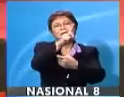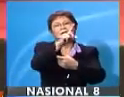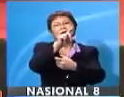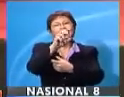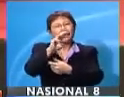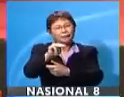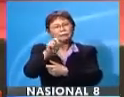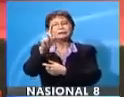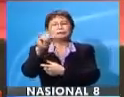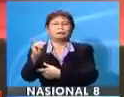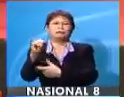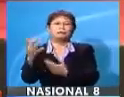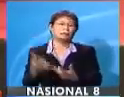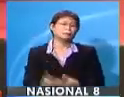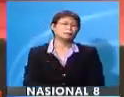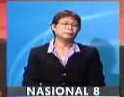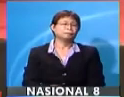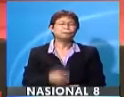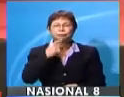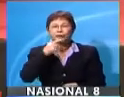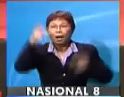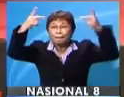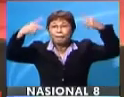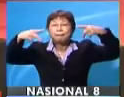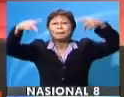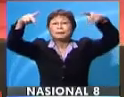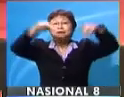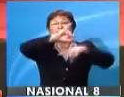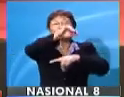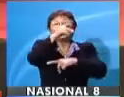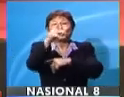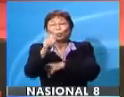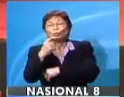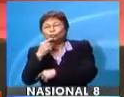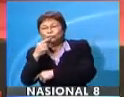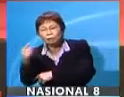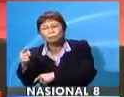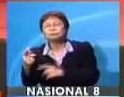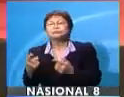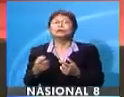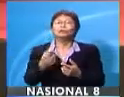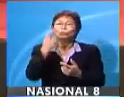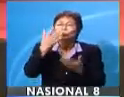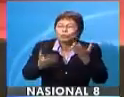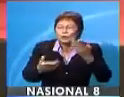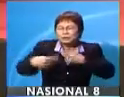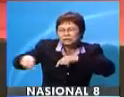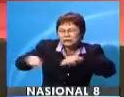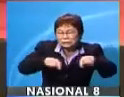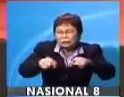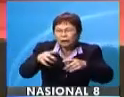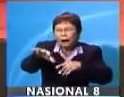presiden atau pemerintahannya untuk mengatasi ini dengan cara bagaimana mungkin mengambil tindakan yang